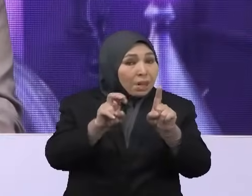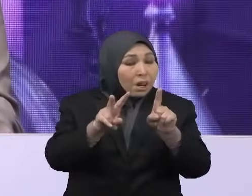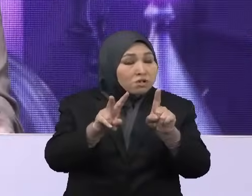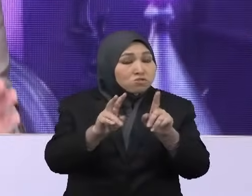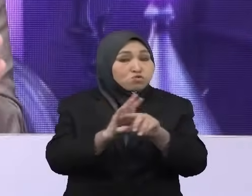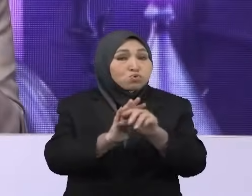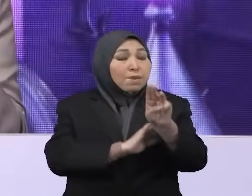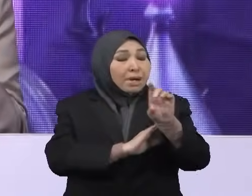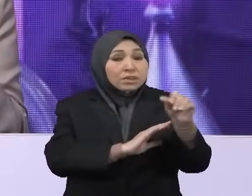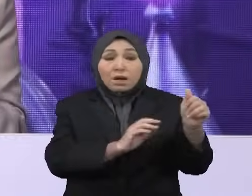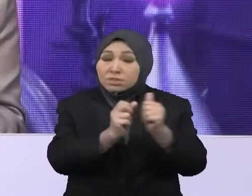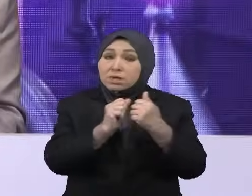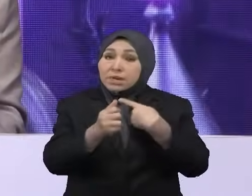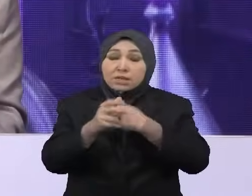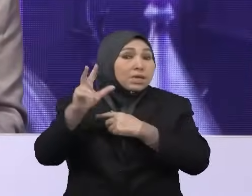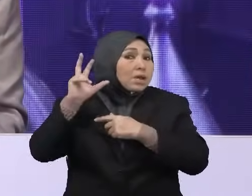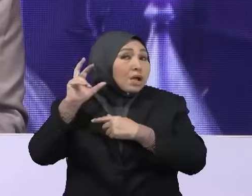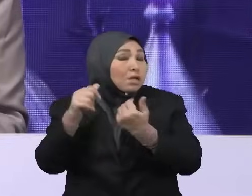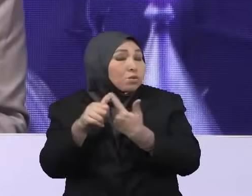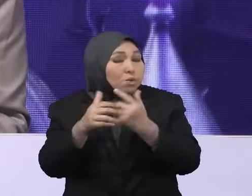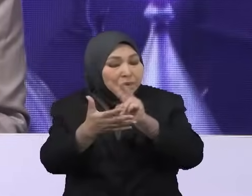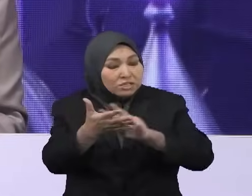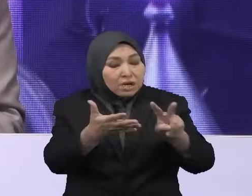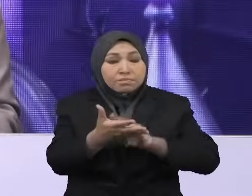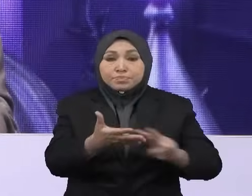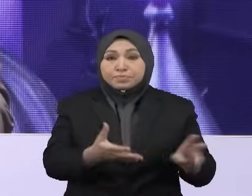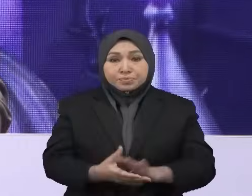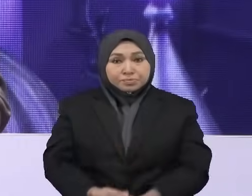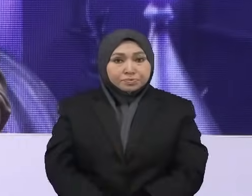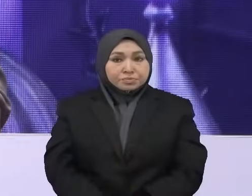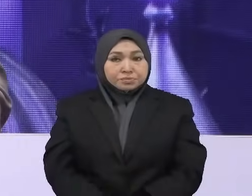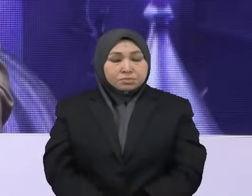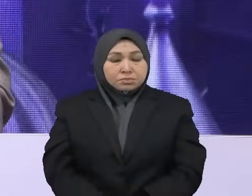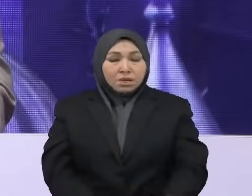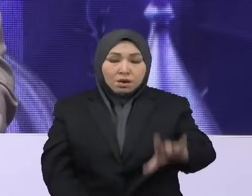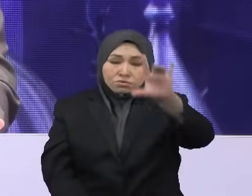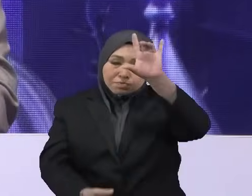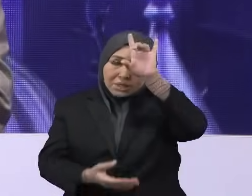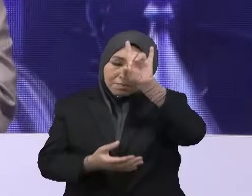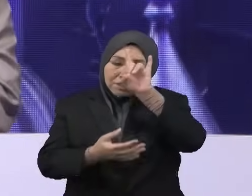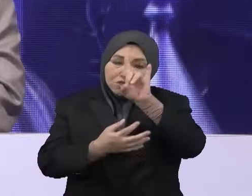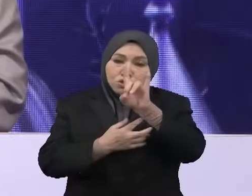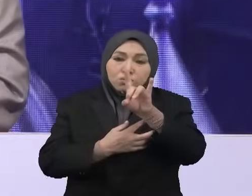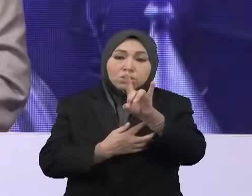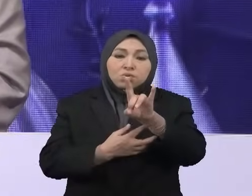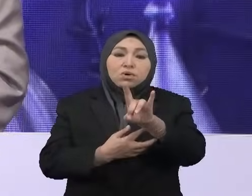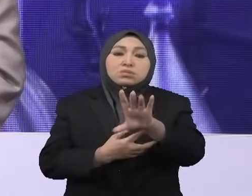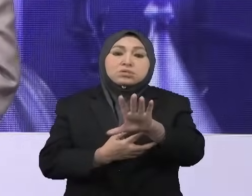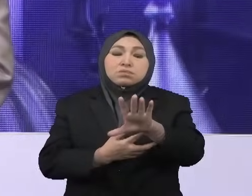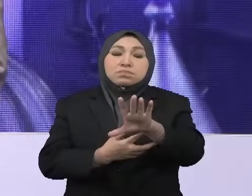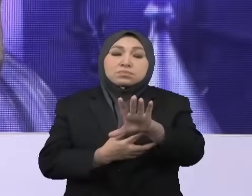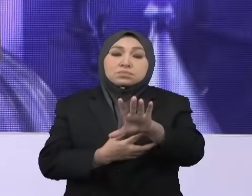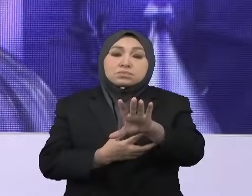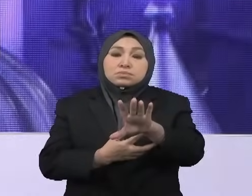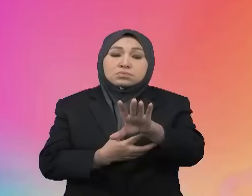surah Al-Maidah. Mari sama-sama kita dengar terlebih dahulu bacaan ini. A'udzu billahi minasyaitonir rajim.